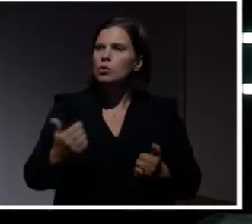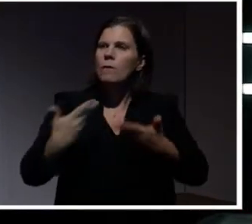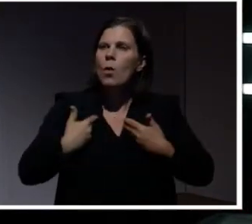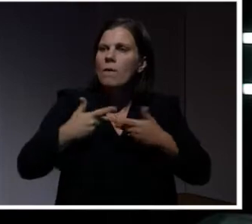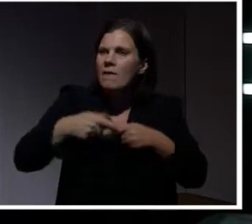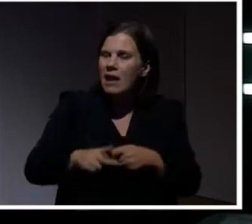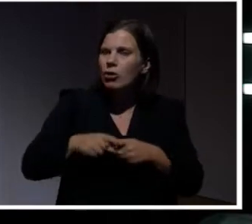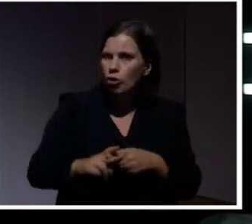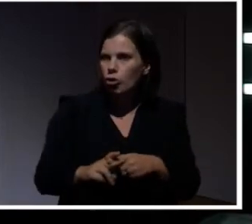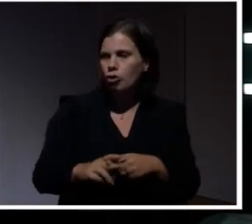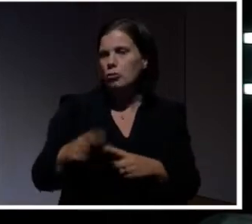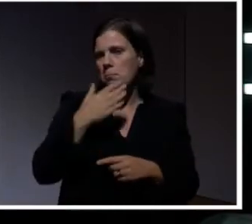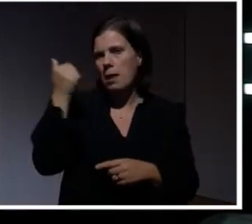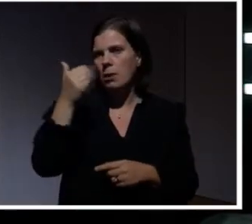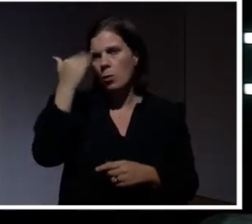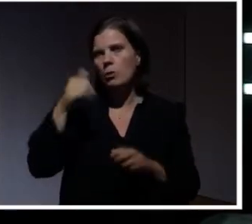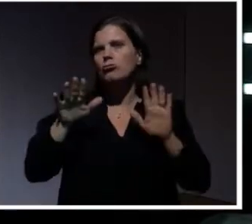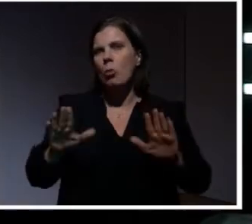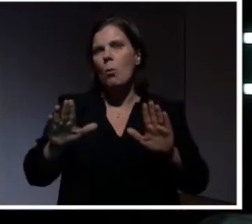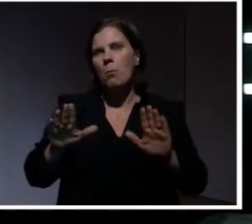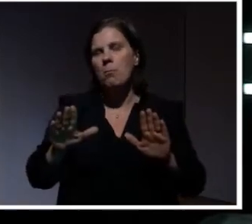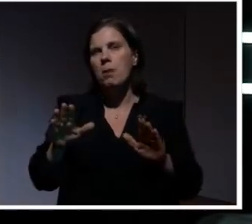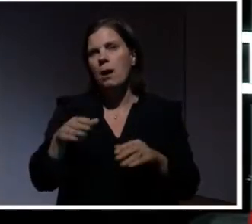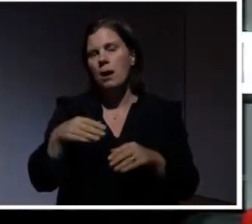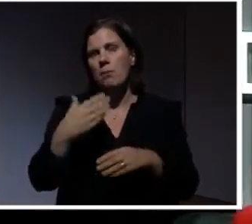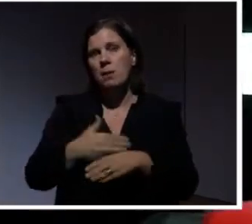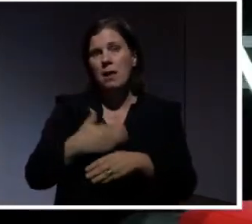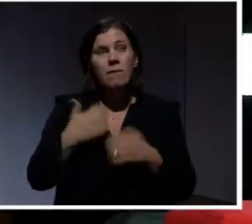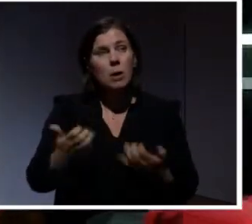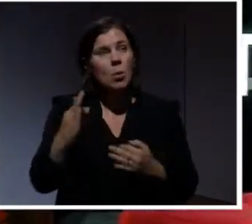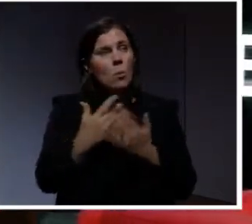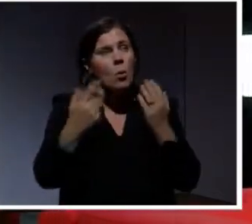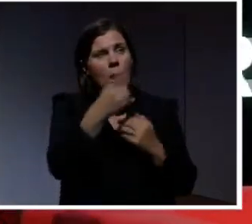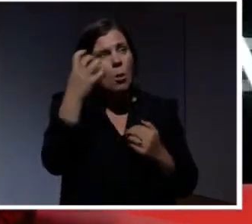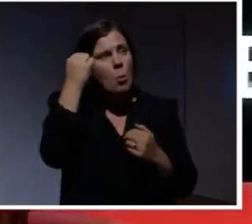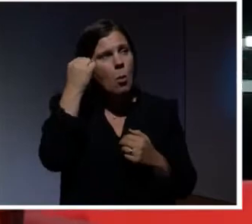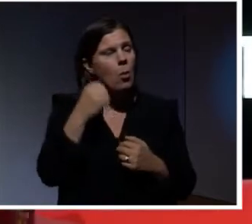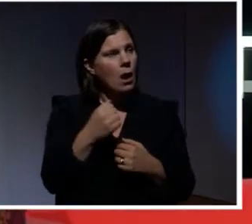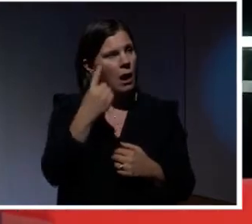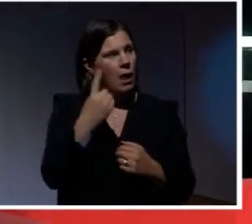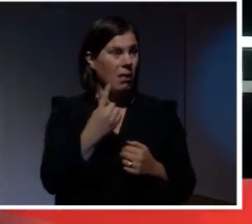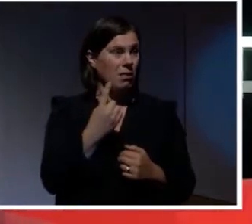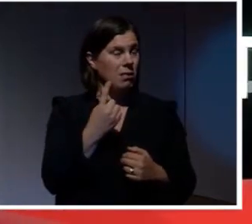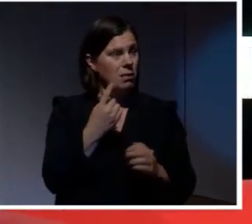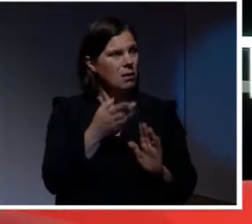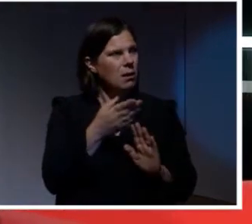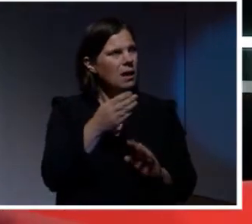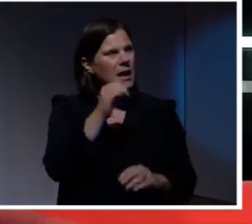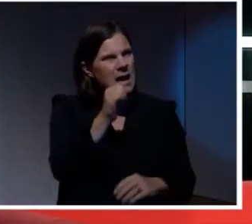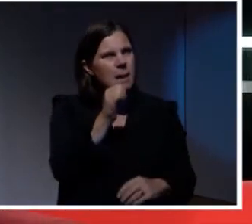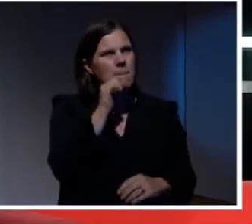som blir bättre på att stoppa den här typen av beteenden. Jag vet inte hur många av som kommer ihåg det. Ett tag så löpt ju e